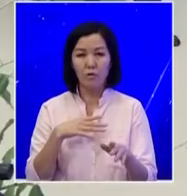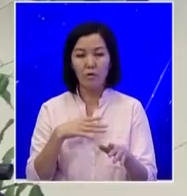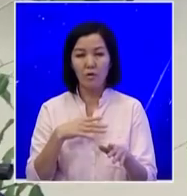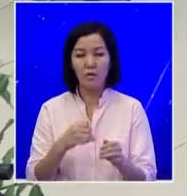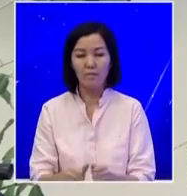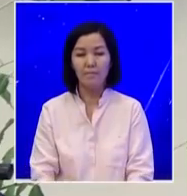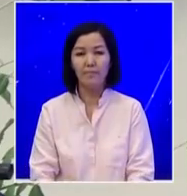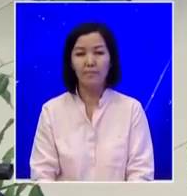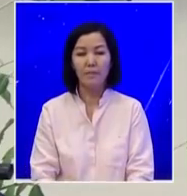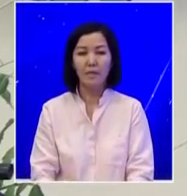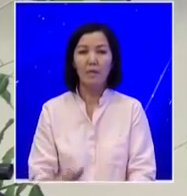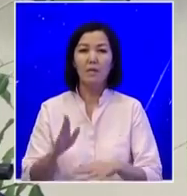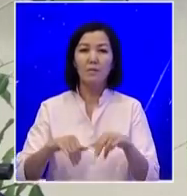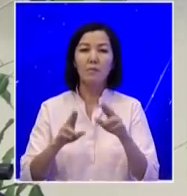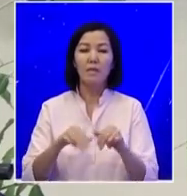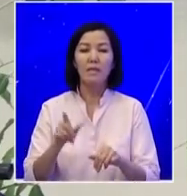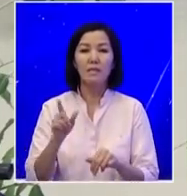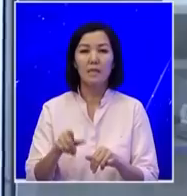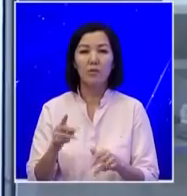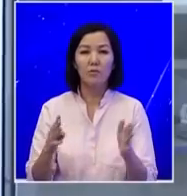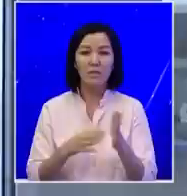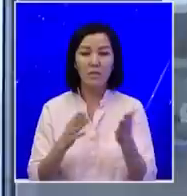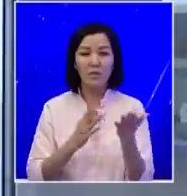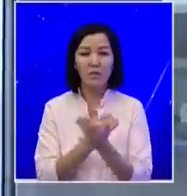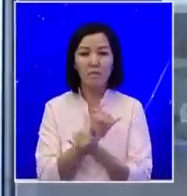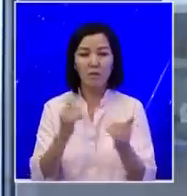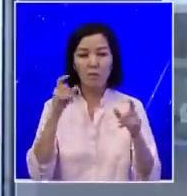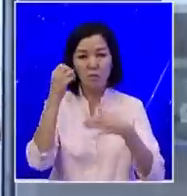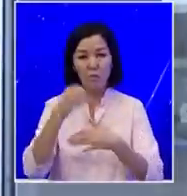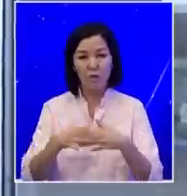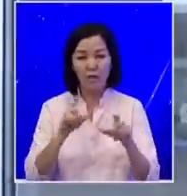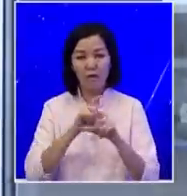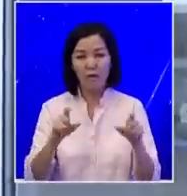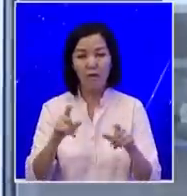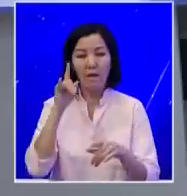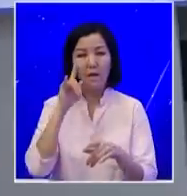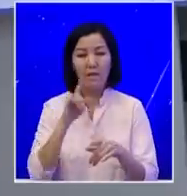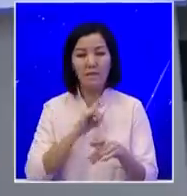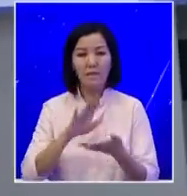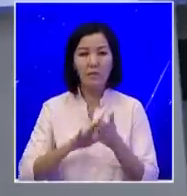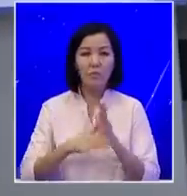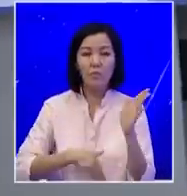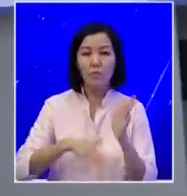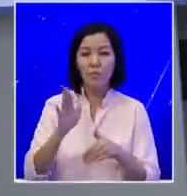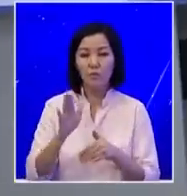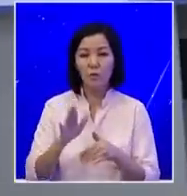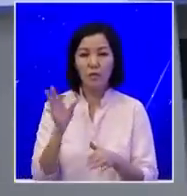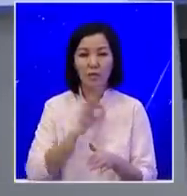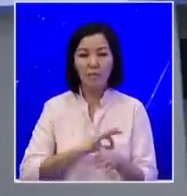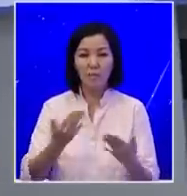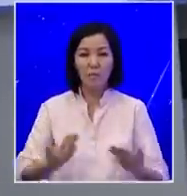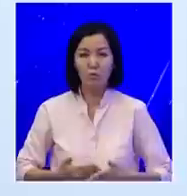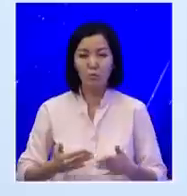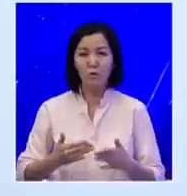болады. Мамандардың айтуынша, бұл облыстағы 8-ші сервистік орталық, елбасының қазақстандықтардың әл-ауқатының өсуі, табыс пен тұрмыс